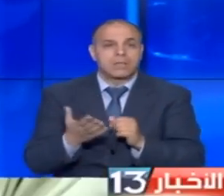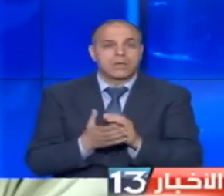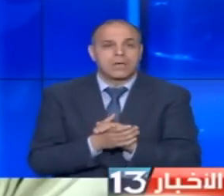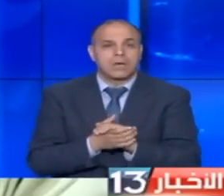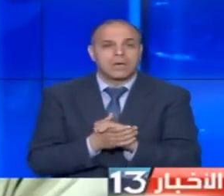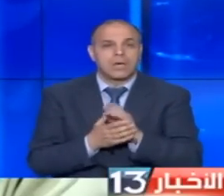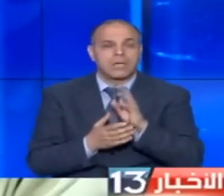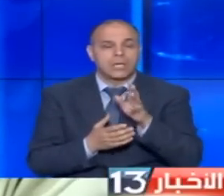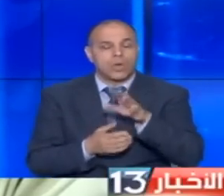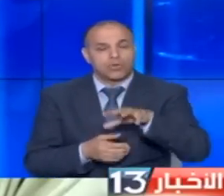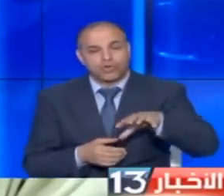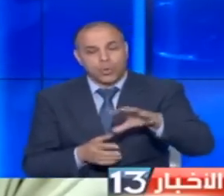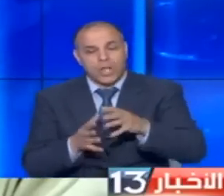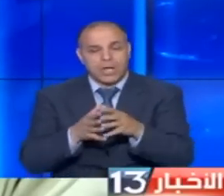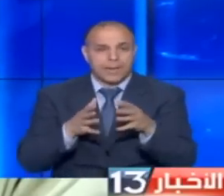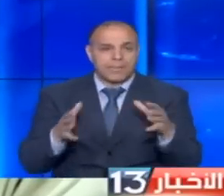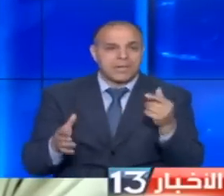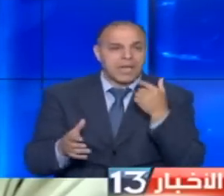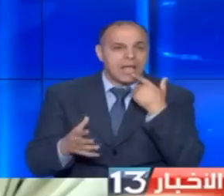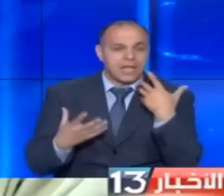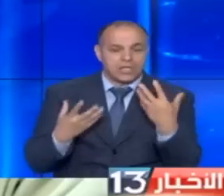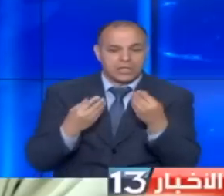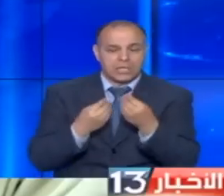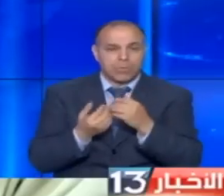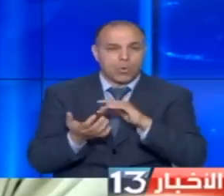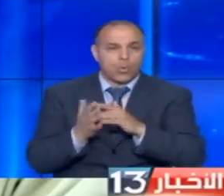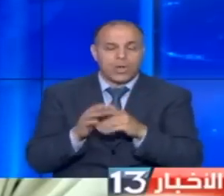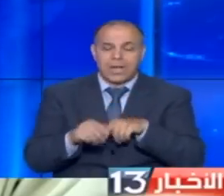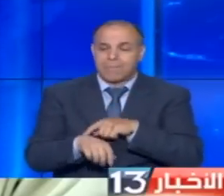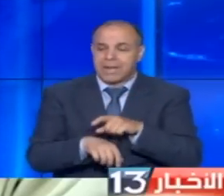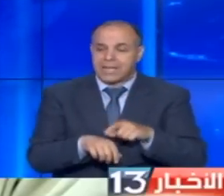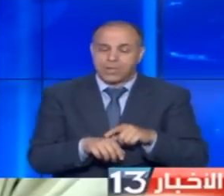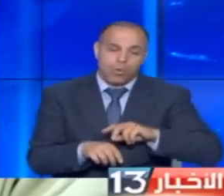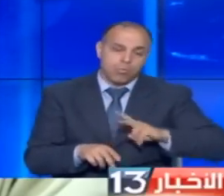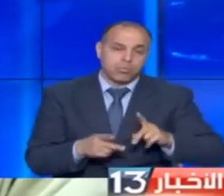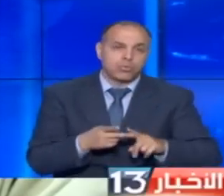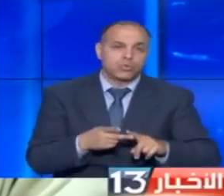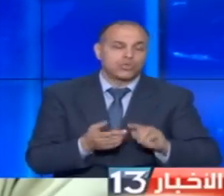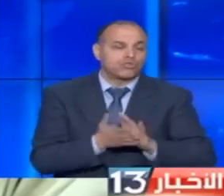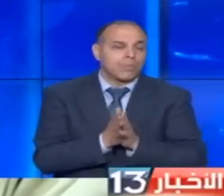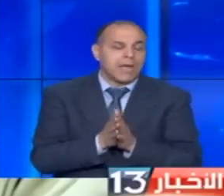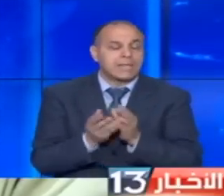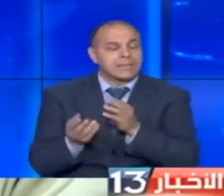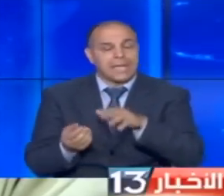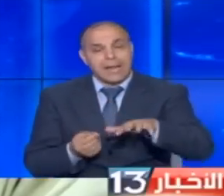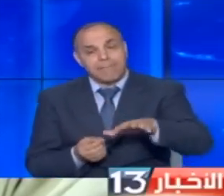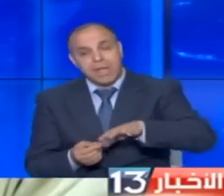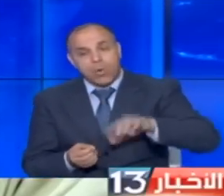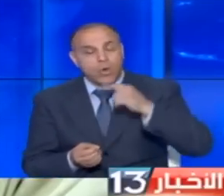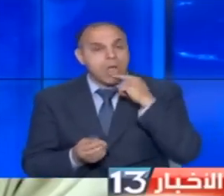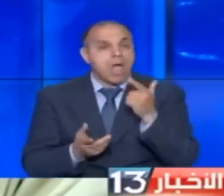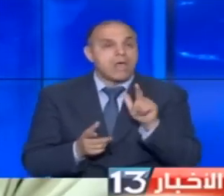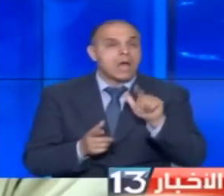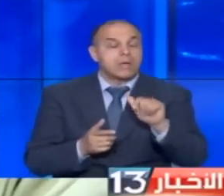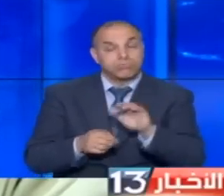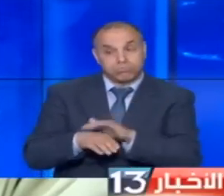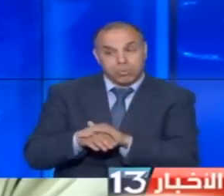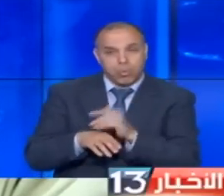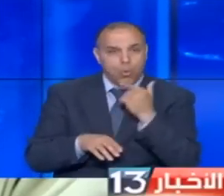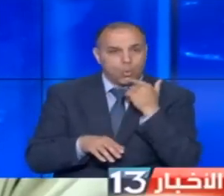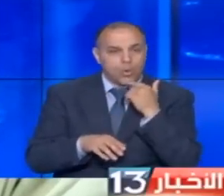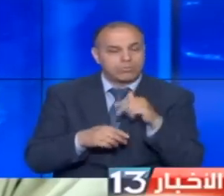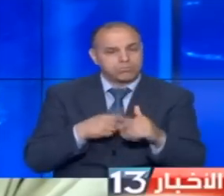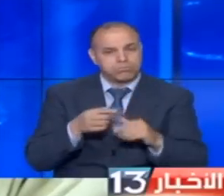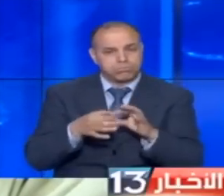الادويه كبرى يجمع مختلف البلديات ومختلف الجمعيات البيئيه اللي اعدها علاقه وطيده